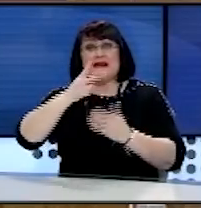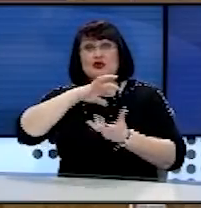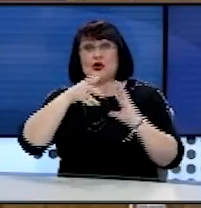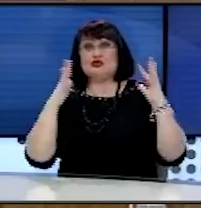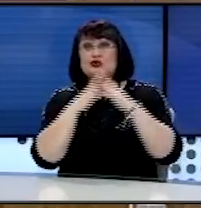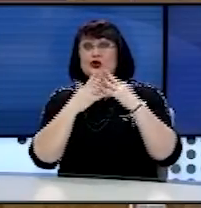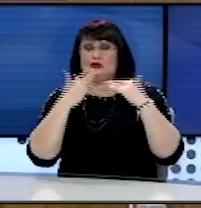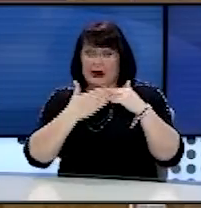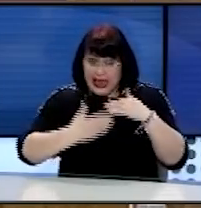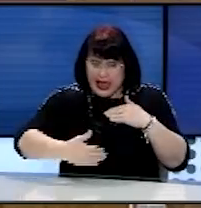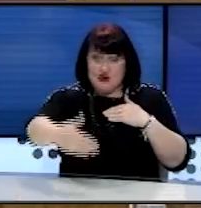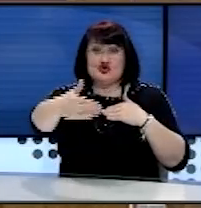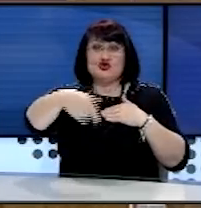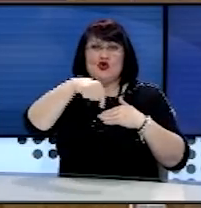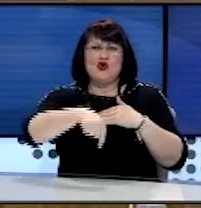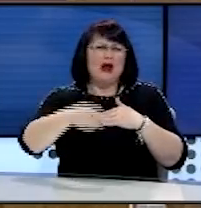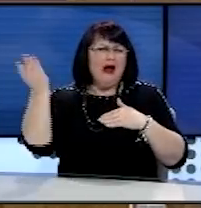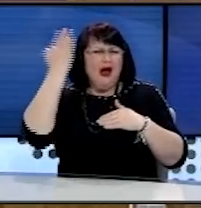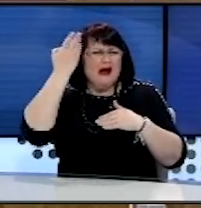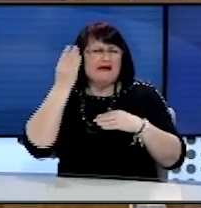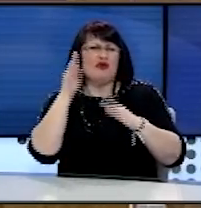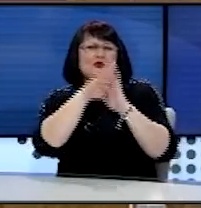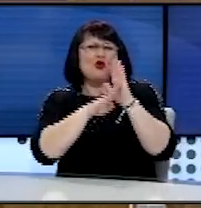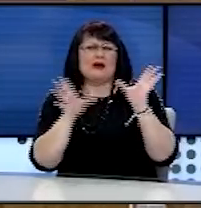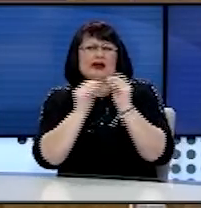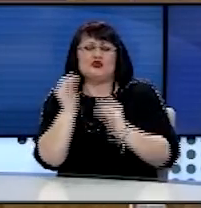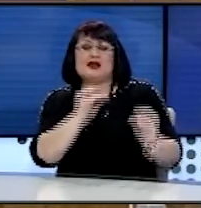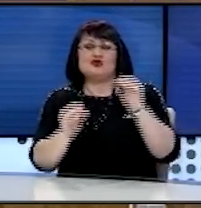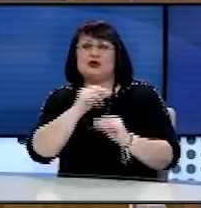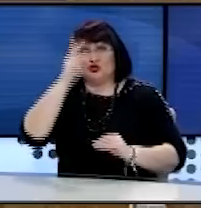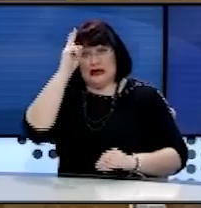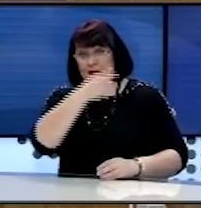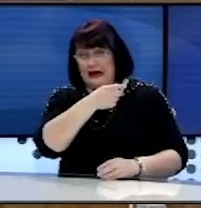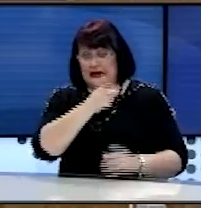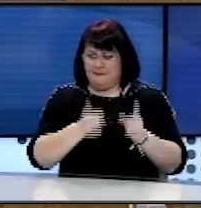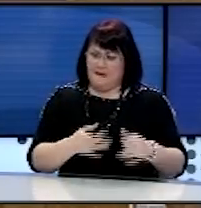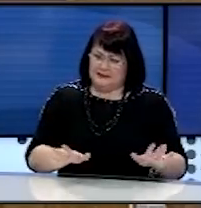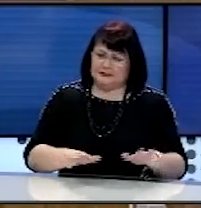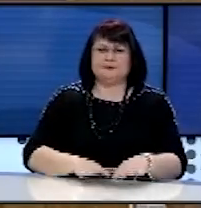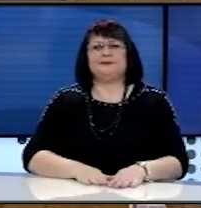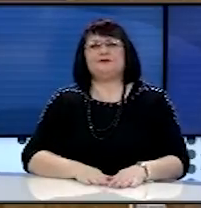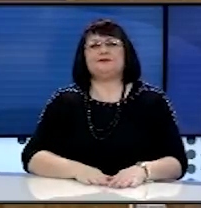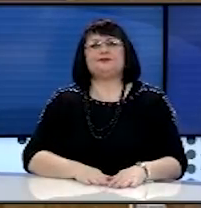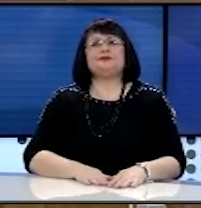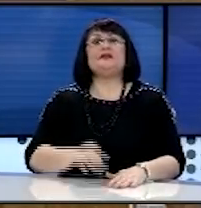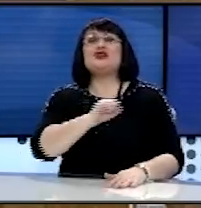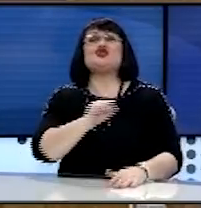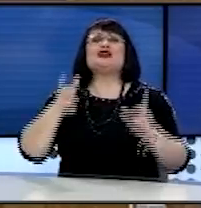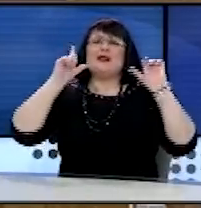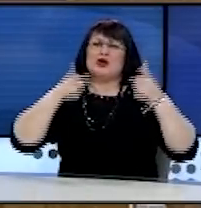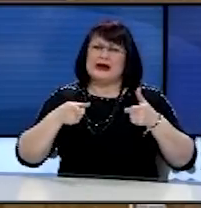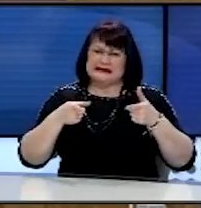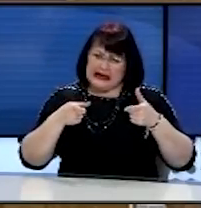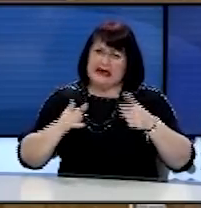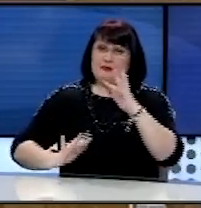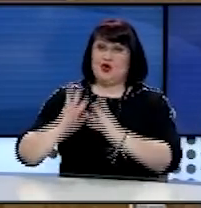Δευτέρου Παγκοσμίου Πολέμου. Και μάλιστα οι λεγόμενες προοδευτικές και σοσιαλδημοκρατικές κυβερνήσεις